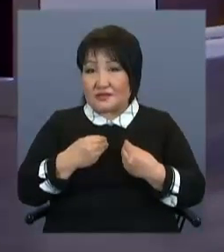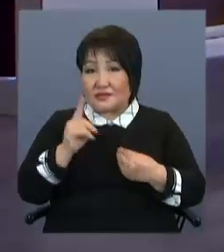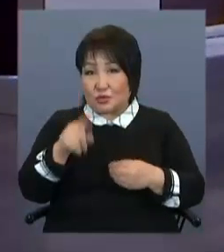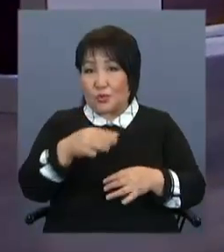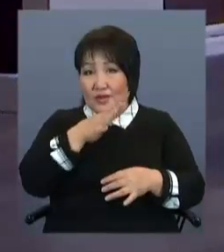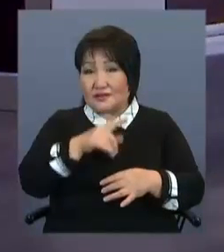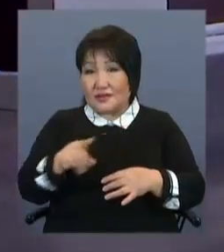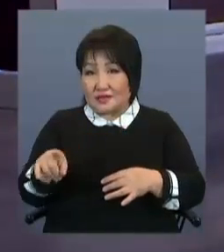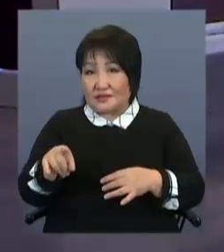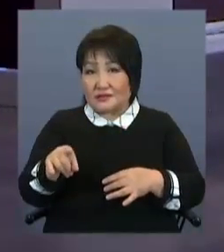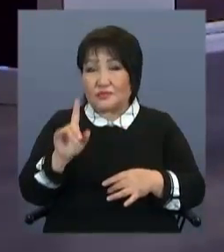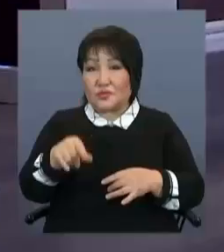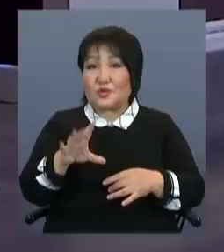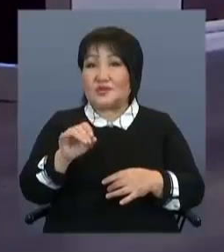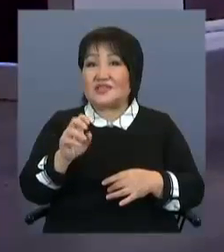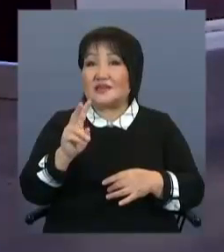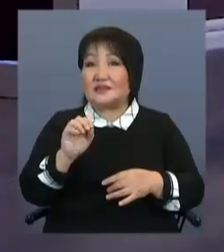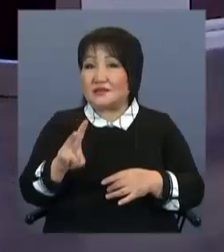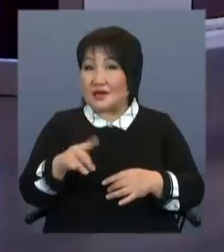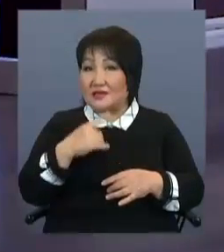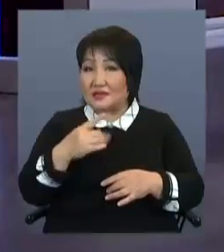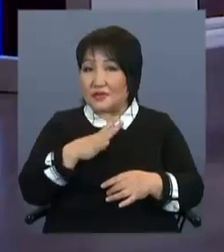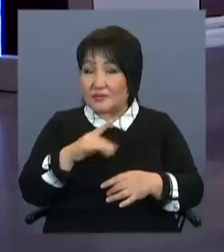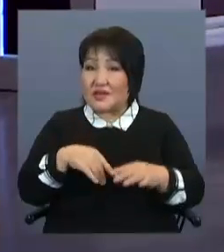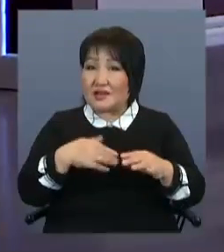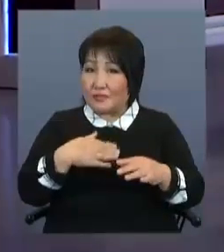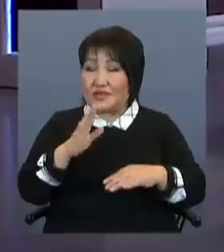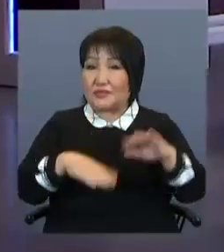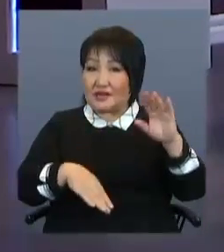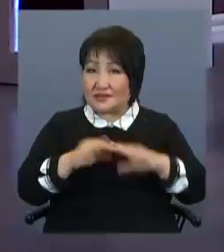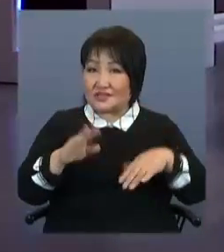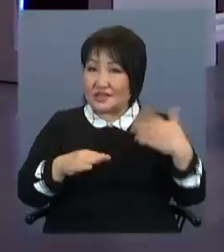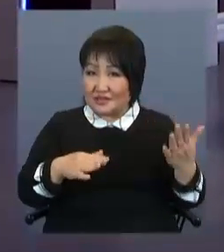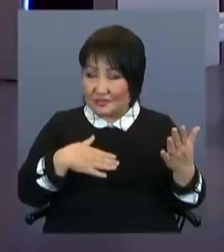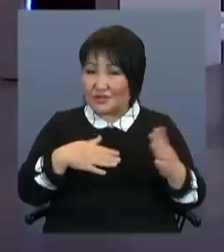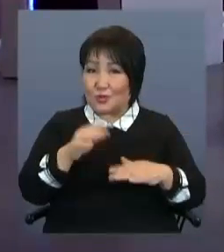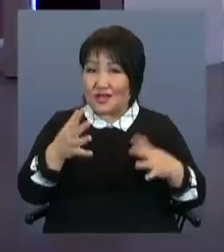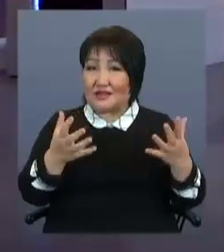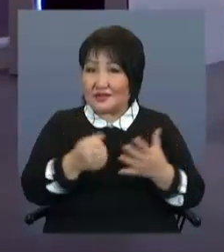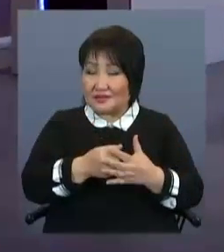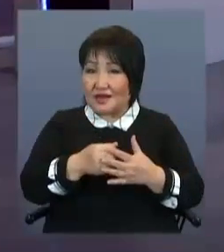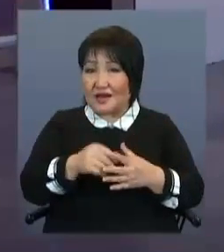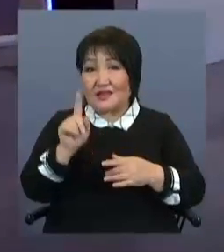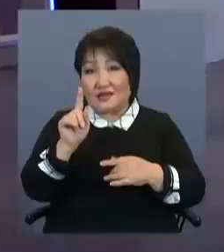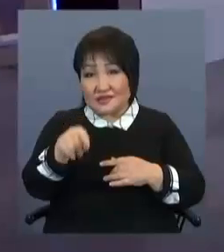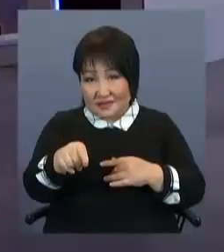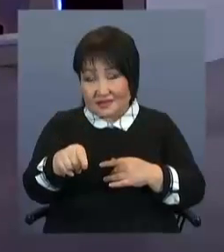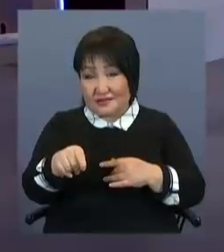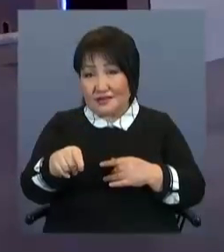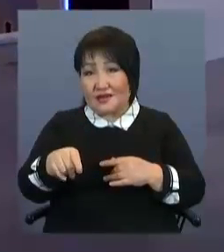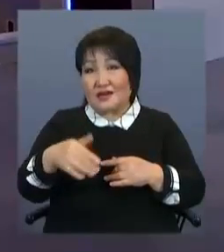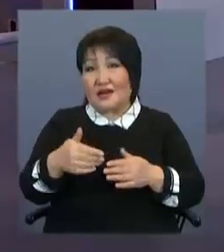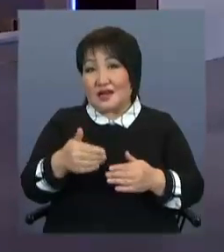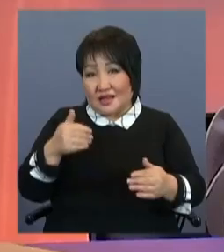марқұм Сәкеннің айтқаны бар. Мен мына практика жағынан қолға алайын бәрін, ал сен айналаңа